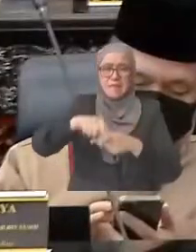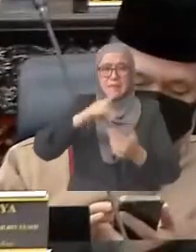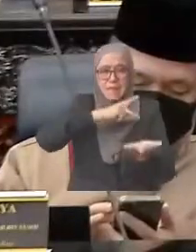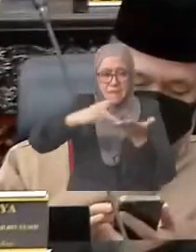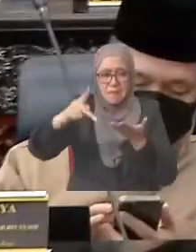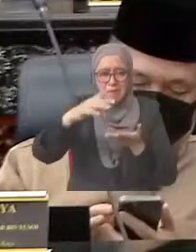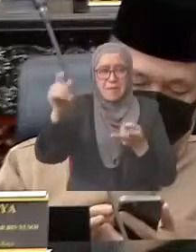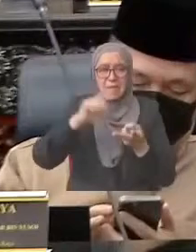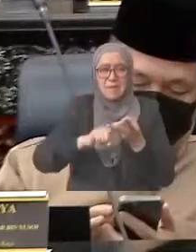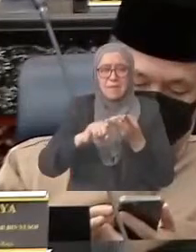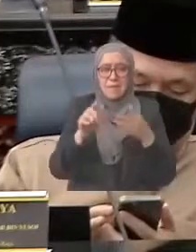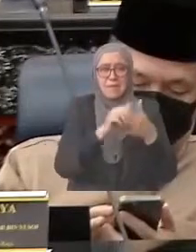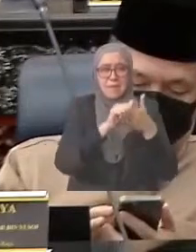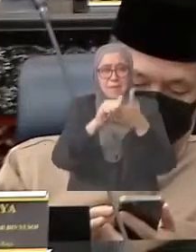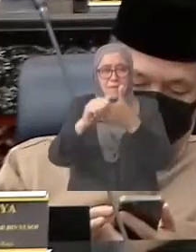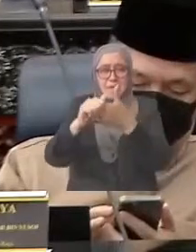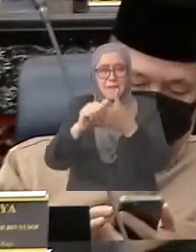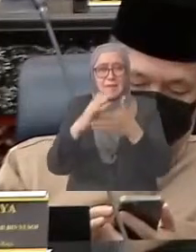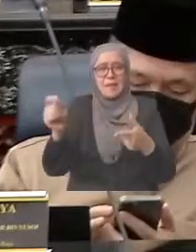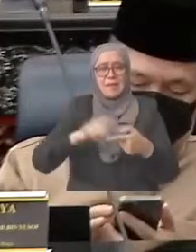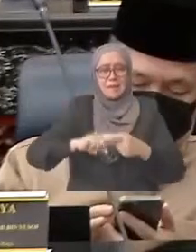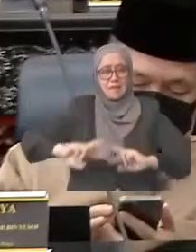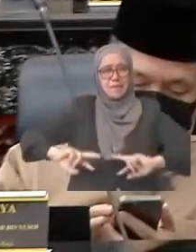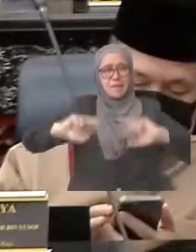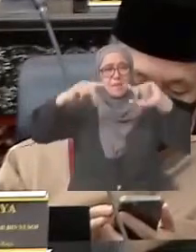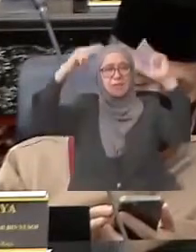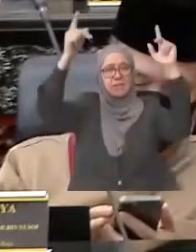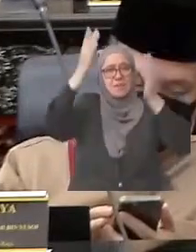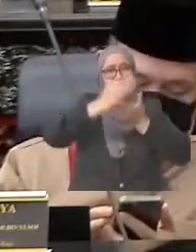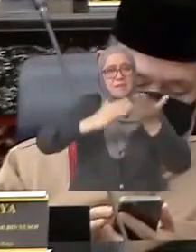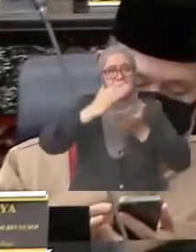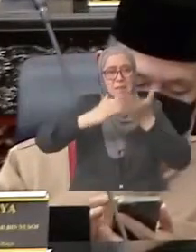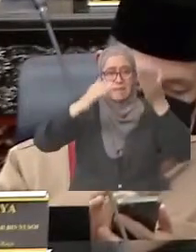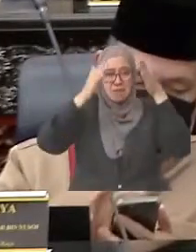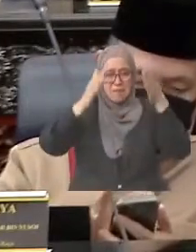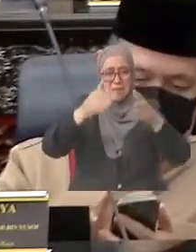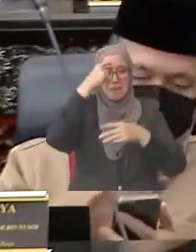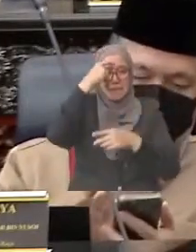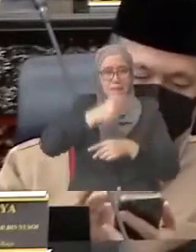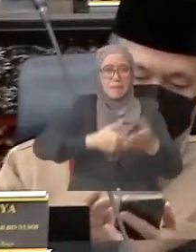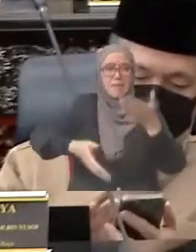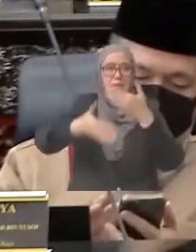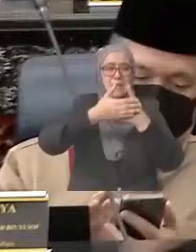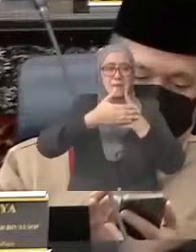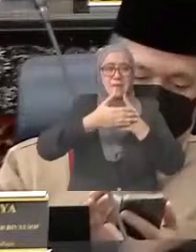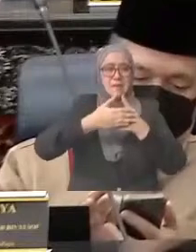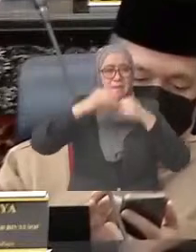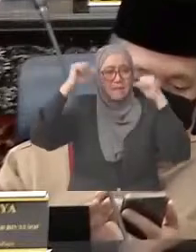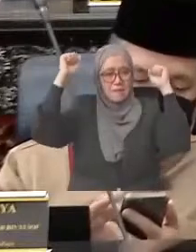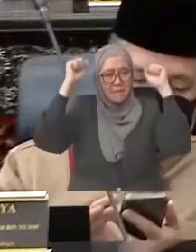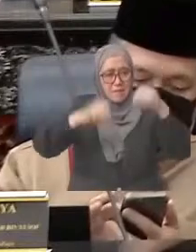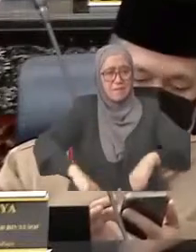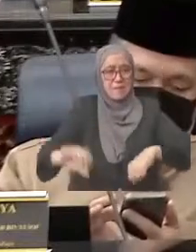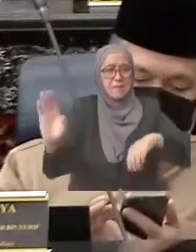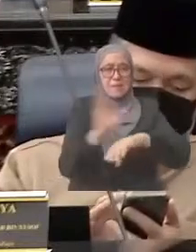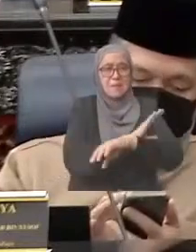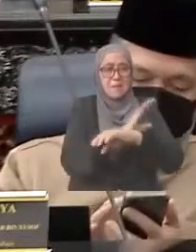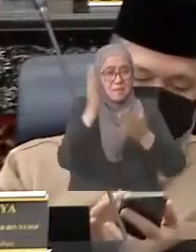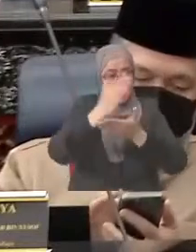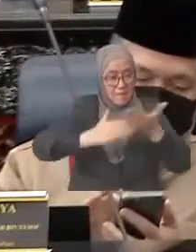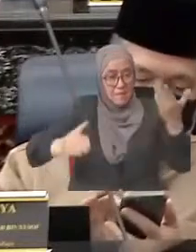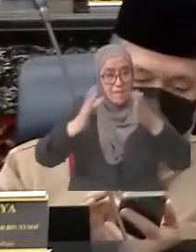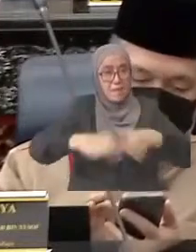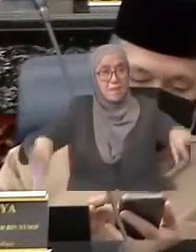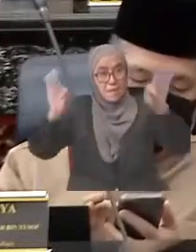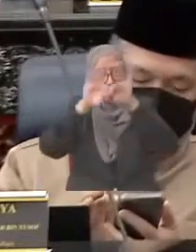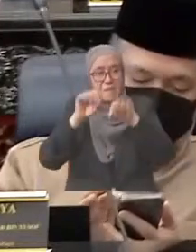size dan mulih seko reseptor tumpuan dalam mengendalikan upaya penjagaan Dalam strategi pertama Hai kerajaan